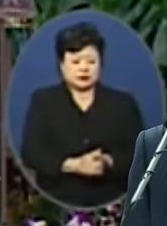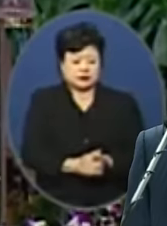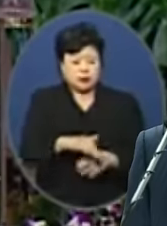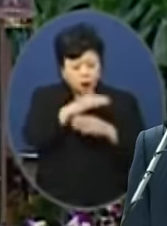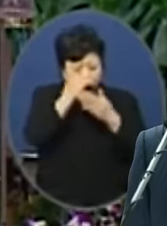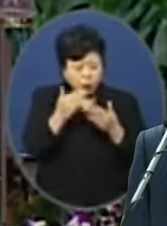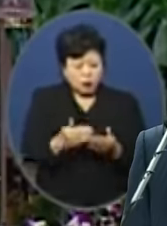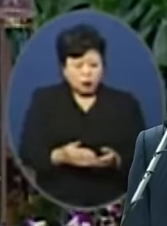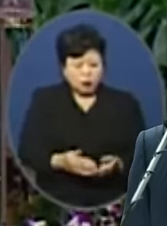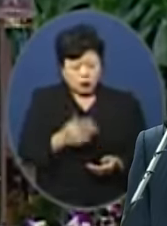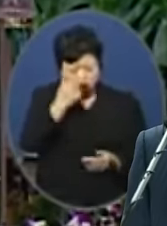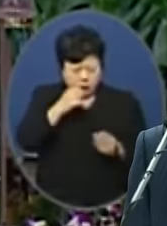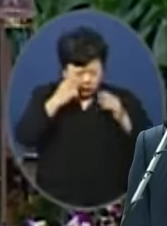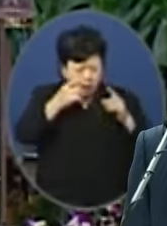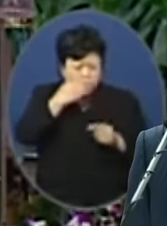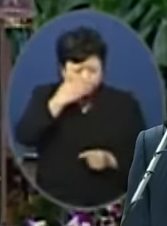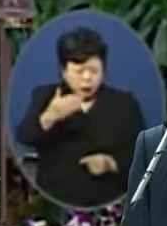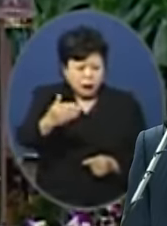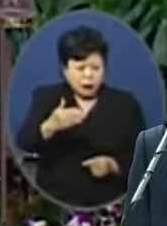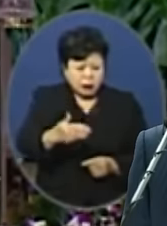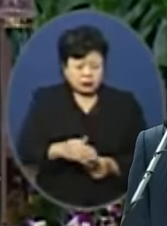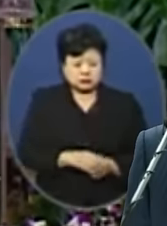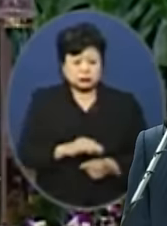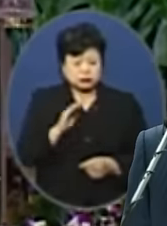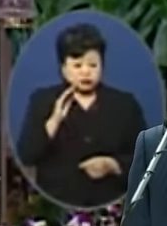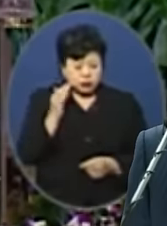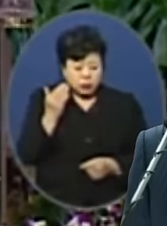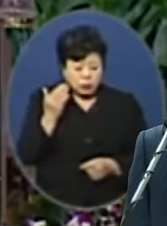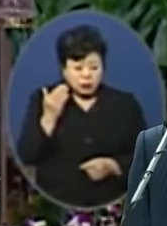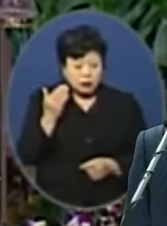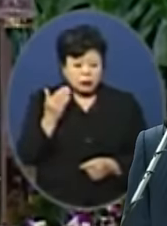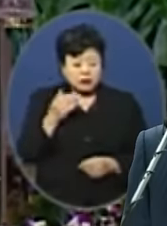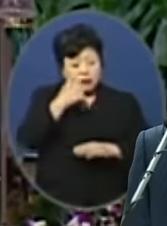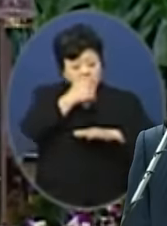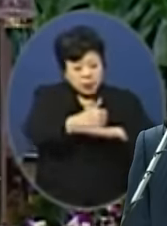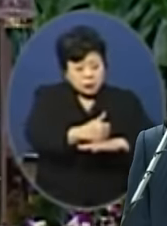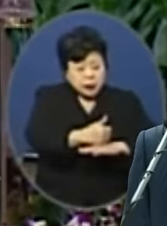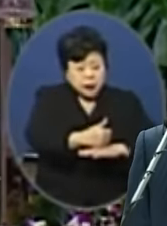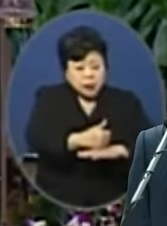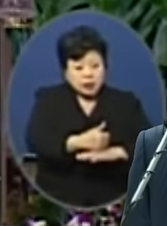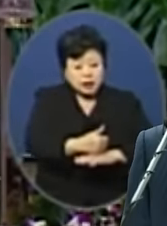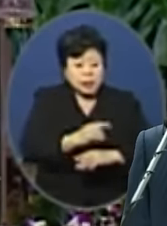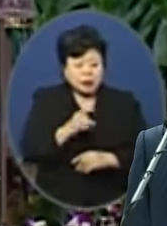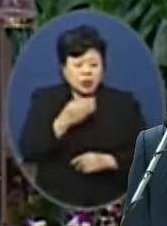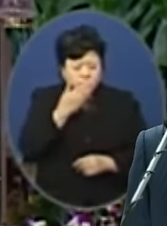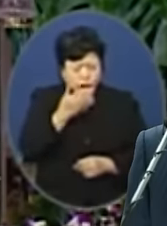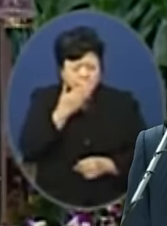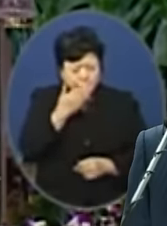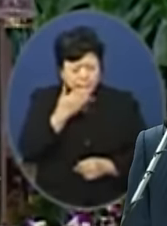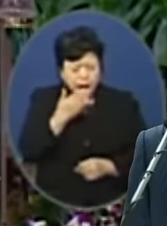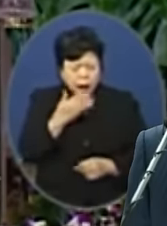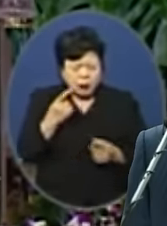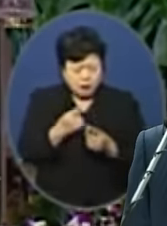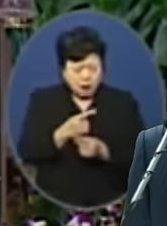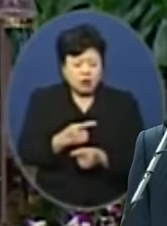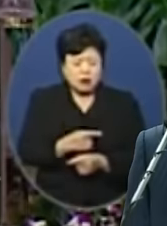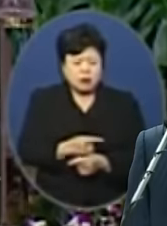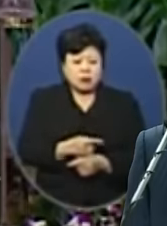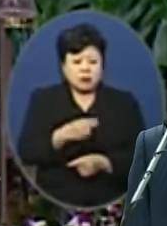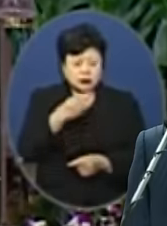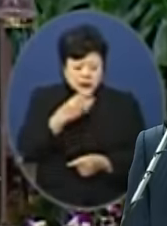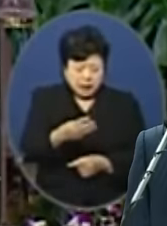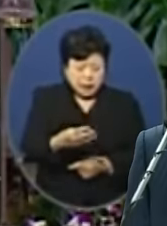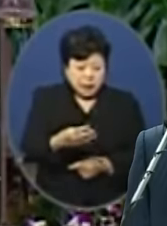모든 것을 안 보이는 것을 보는 것처럼 시각화하고 마지막에는 안 된 것을 된 것처럼 현실화하라는 세